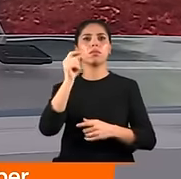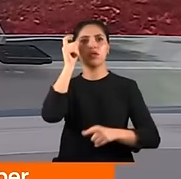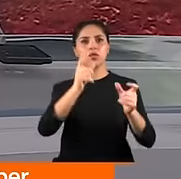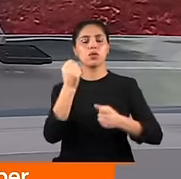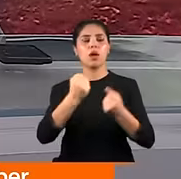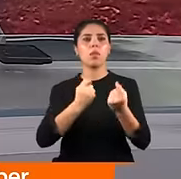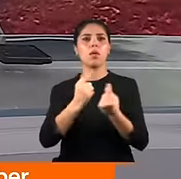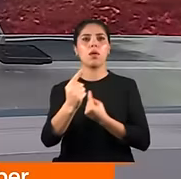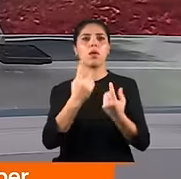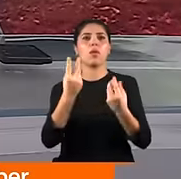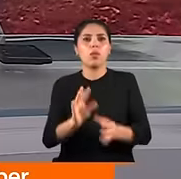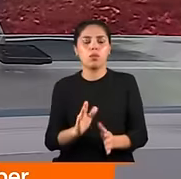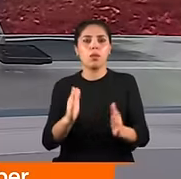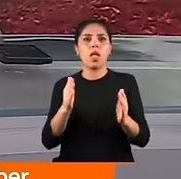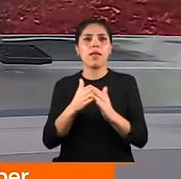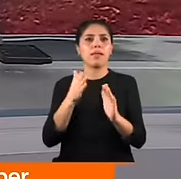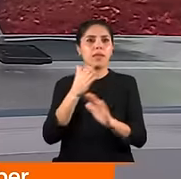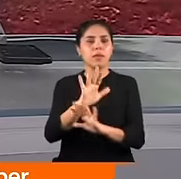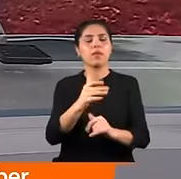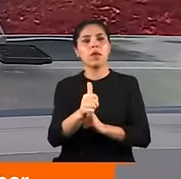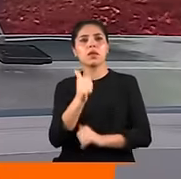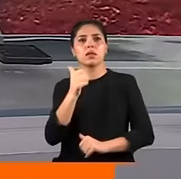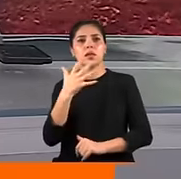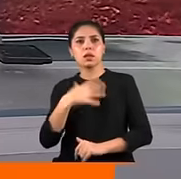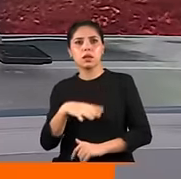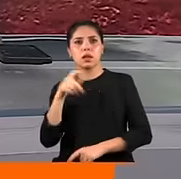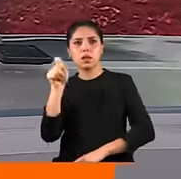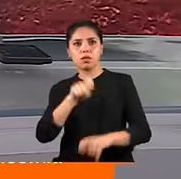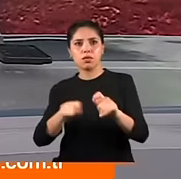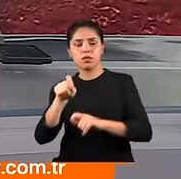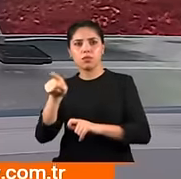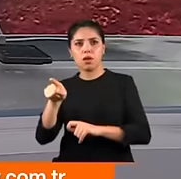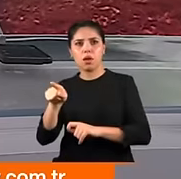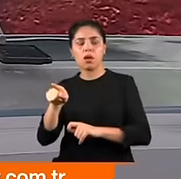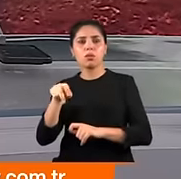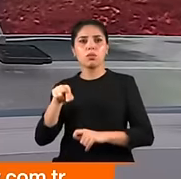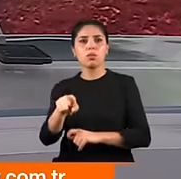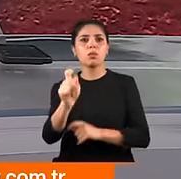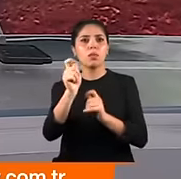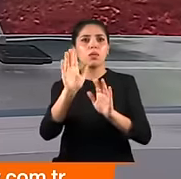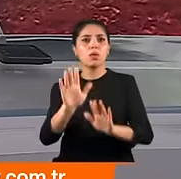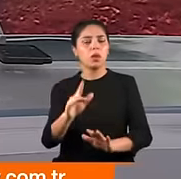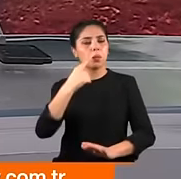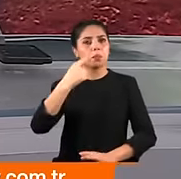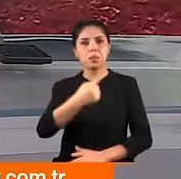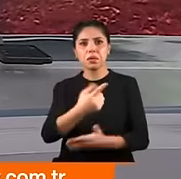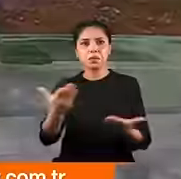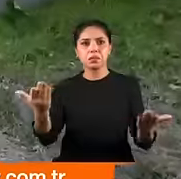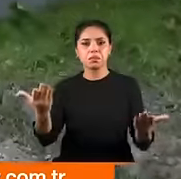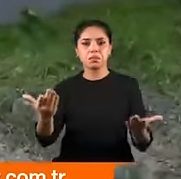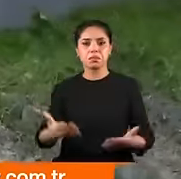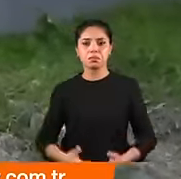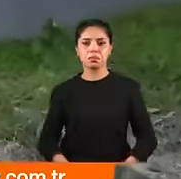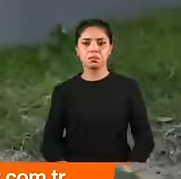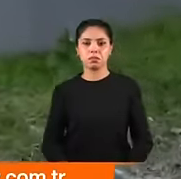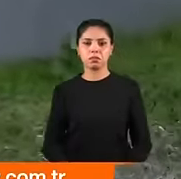çıkış yapamıyor. Dahası evlerine girmek ya da çıkmak istediklerinde inşaatın içinden geçmek zorunda kalıyorlar.